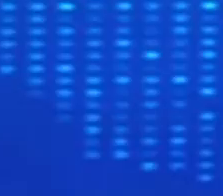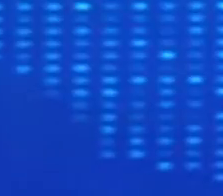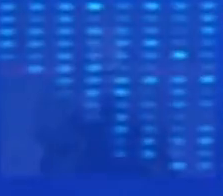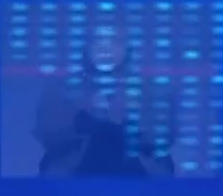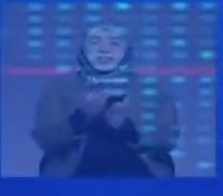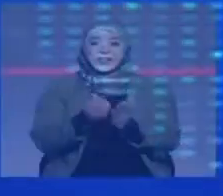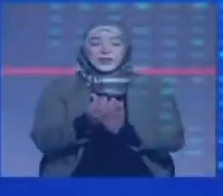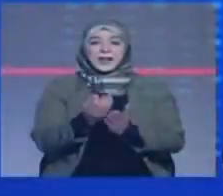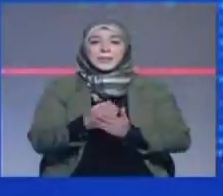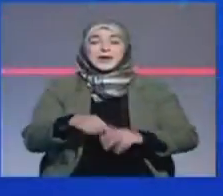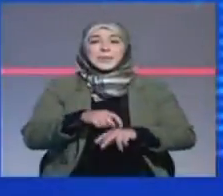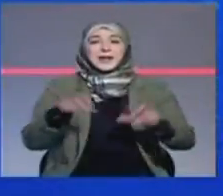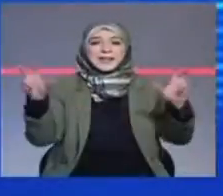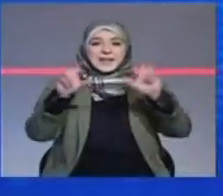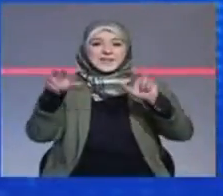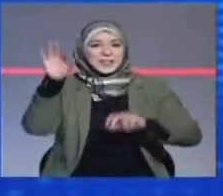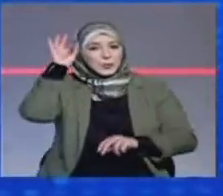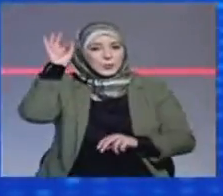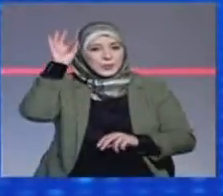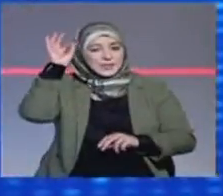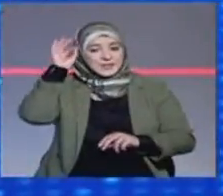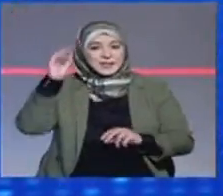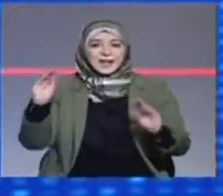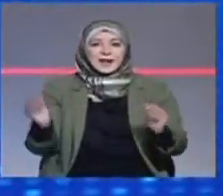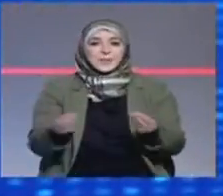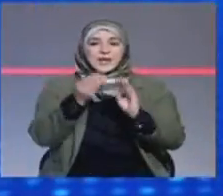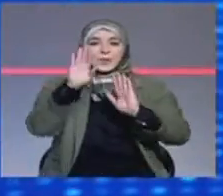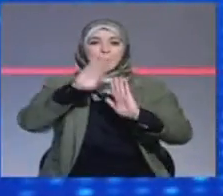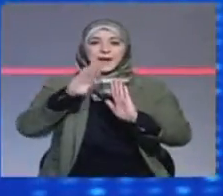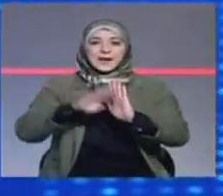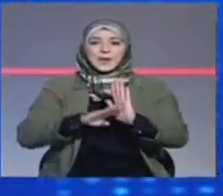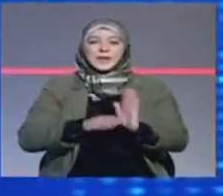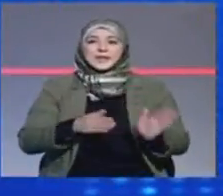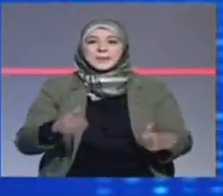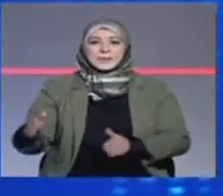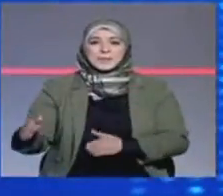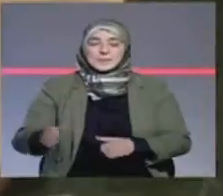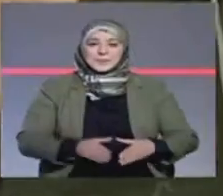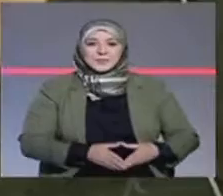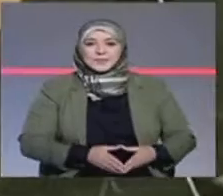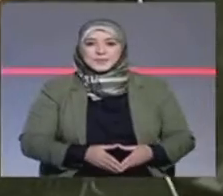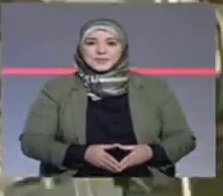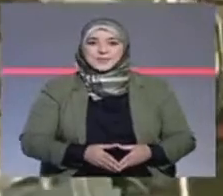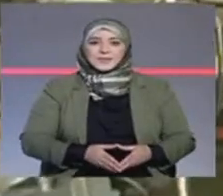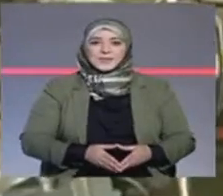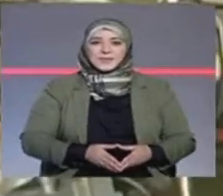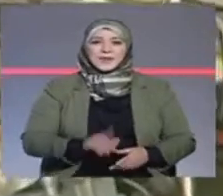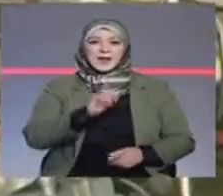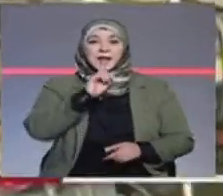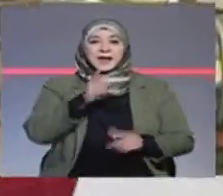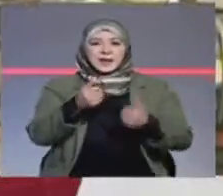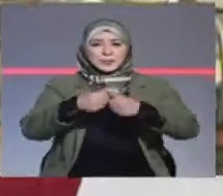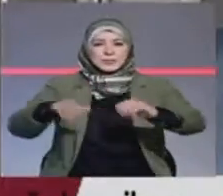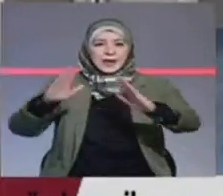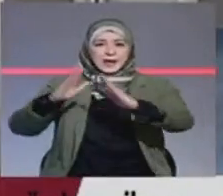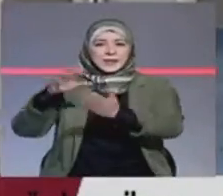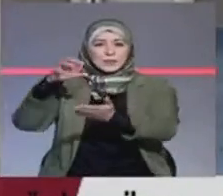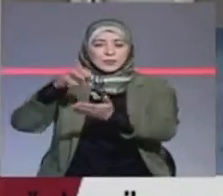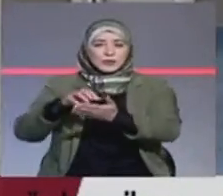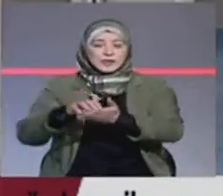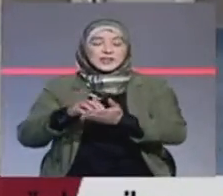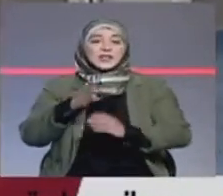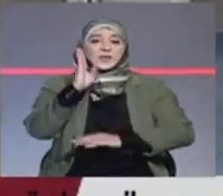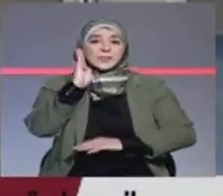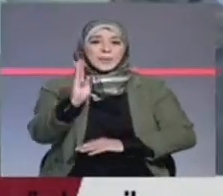نشرة الأخبار من التلفزة الوطنية التونسية نستهلها بالعناوين. إقرار إحداث مستشفى ميداني